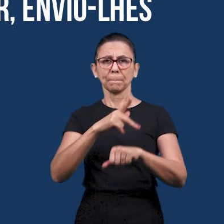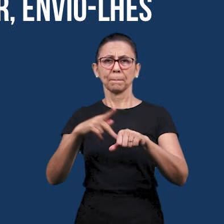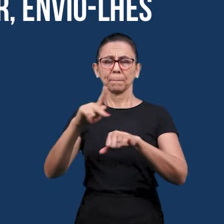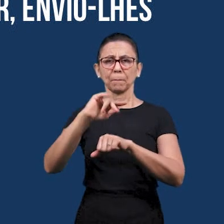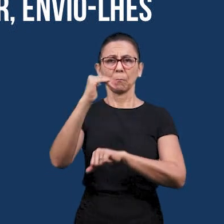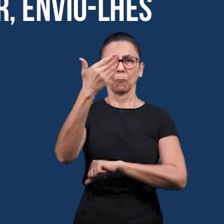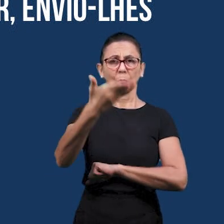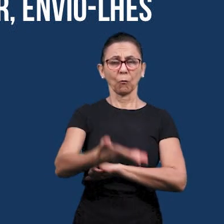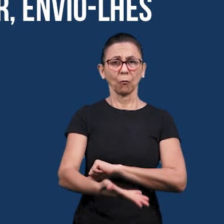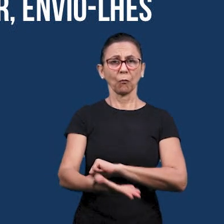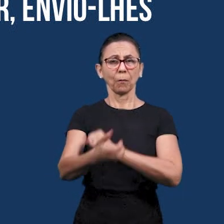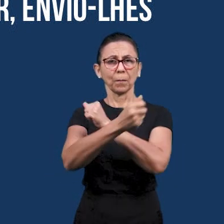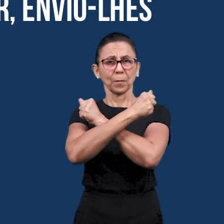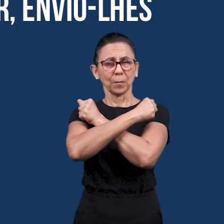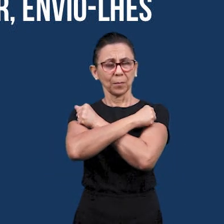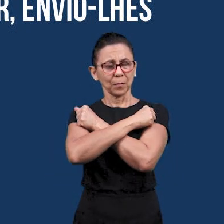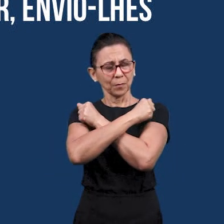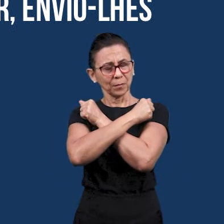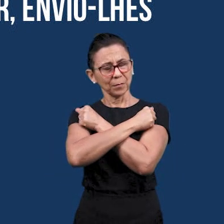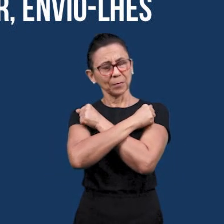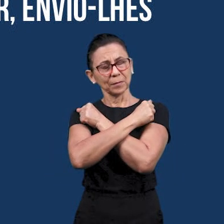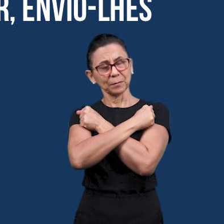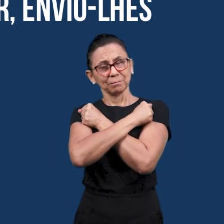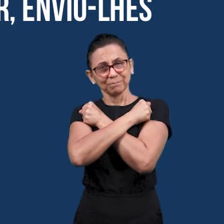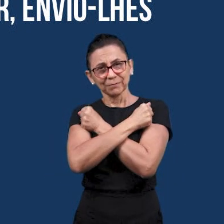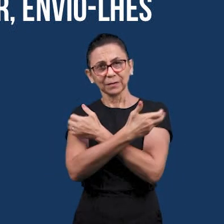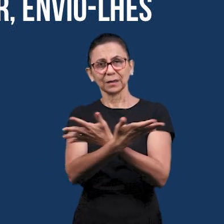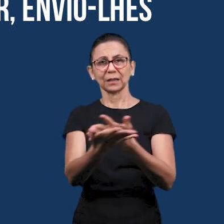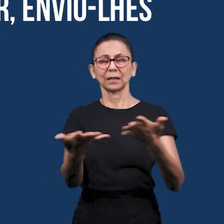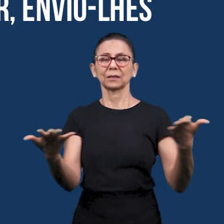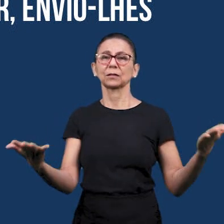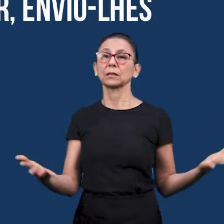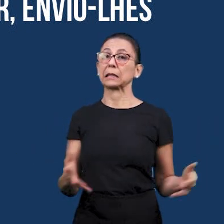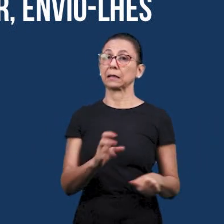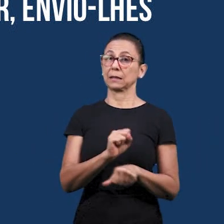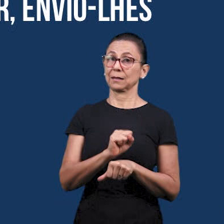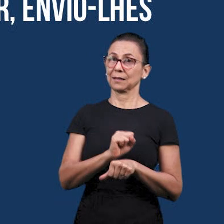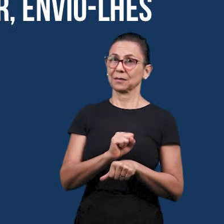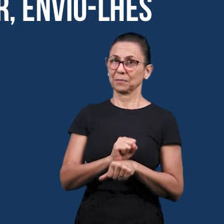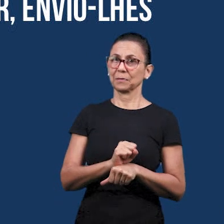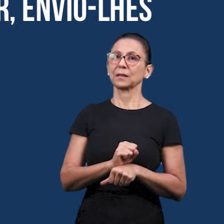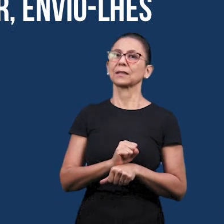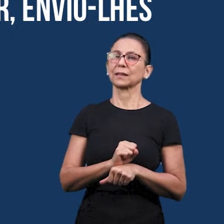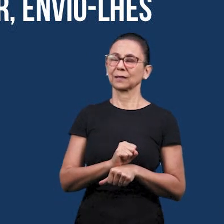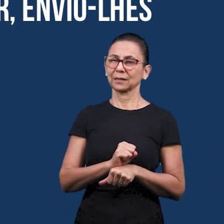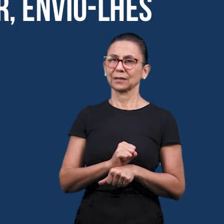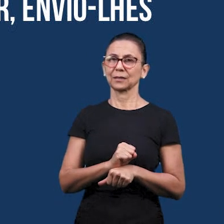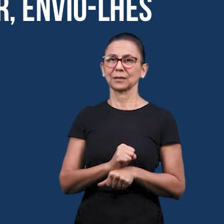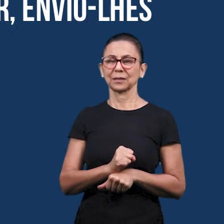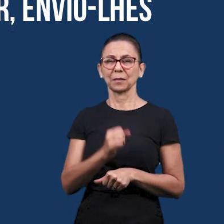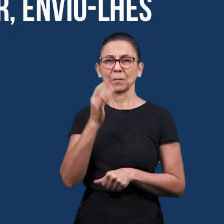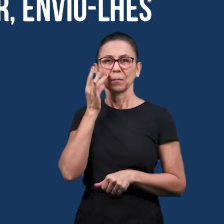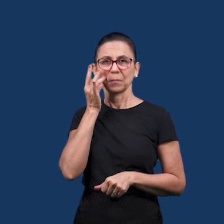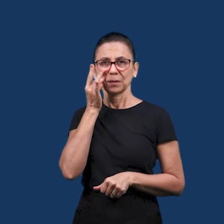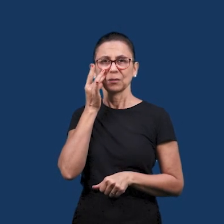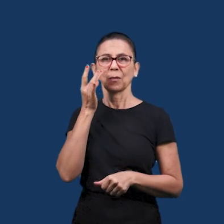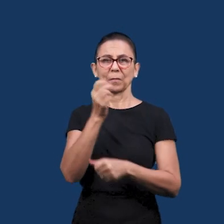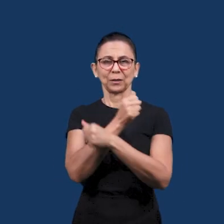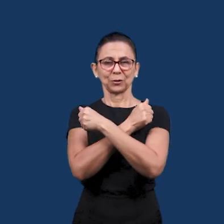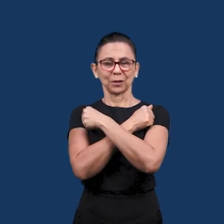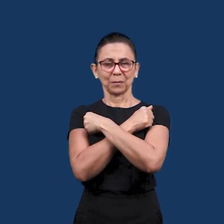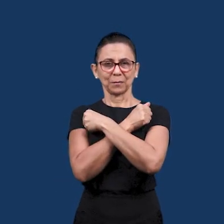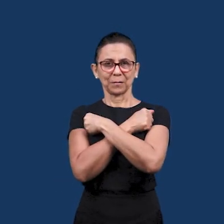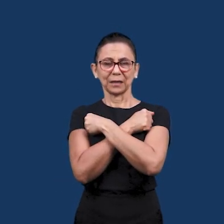Сеара, из штата Сеара, из Бразилии и со всего мира. Посылаю вам братское объятие, мир